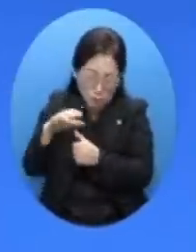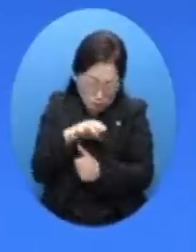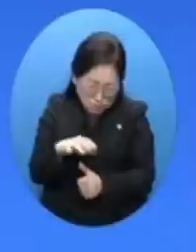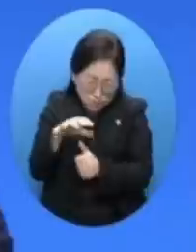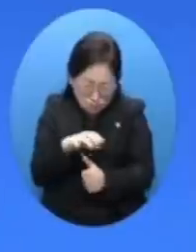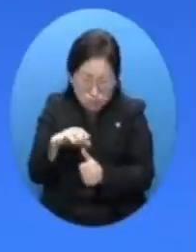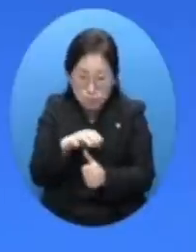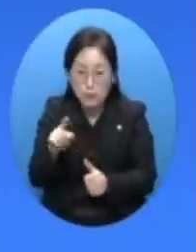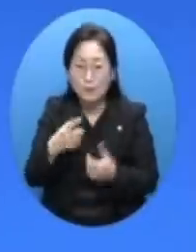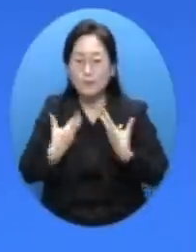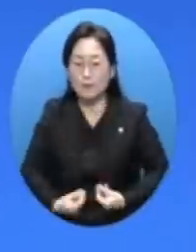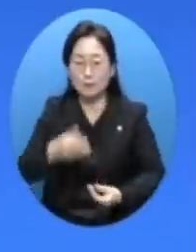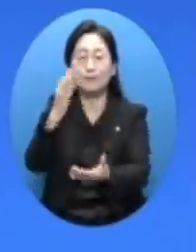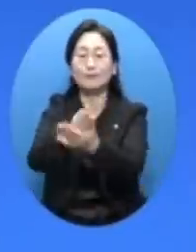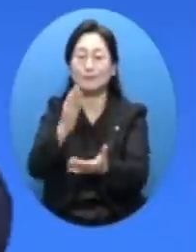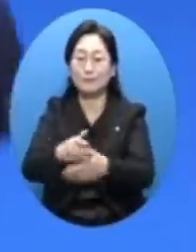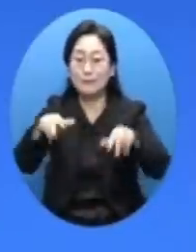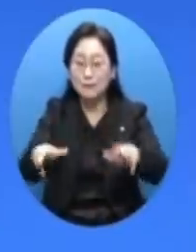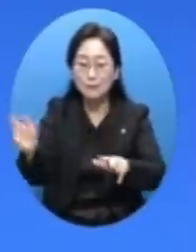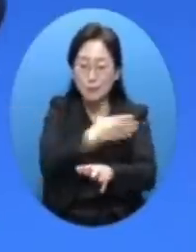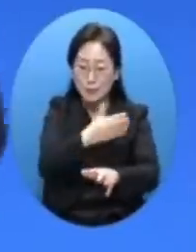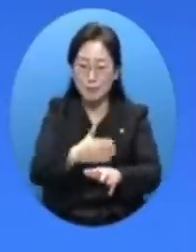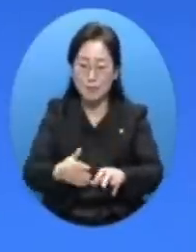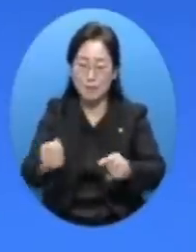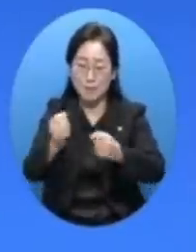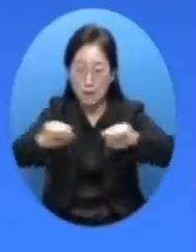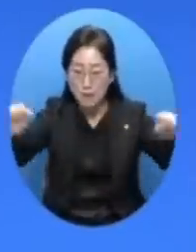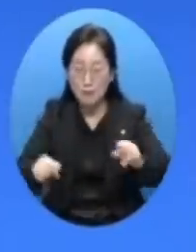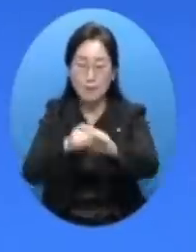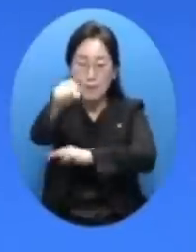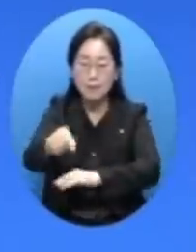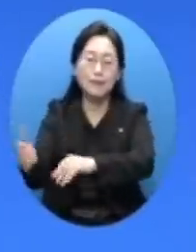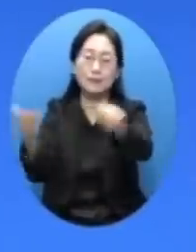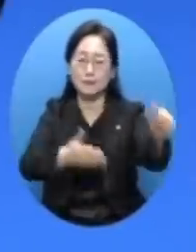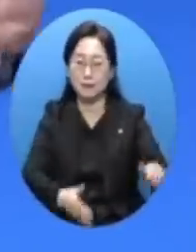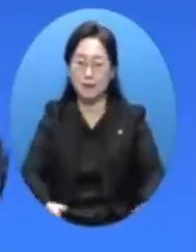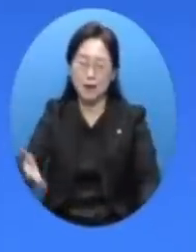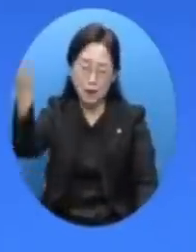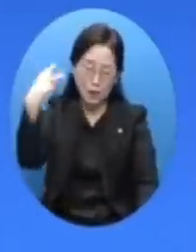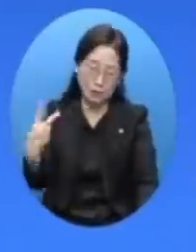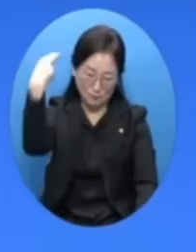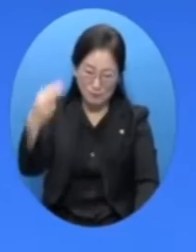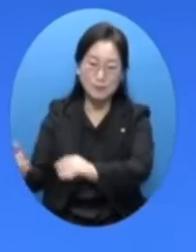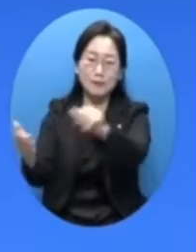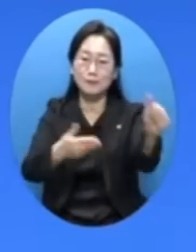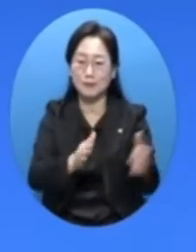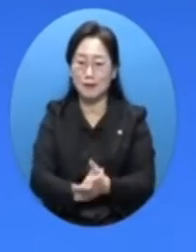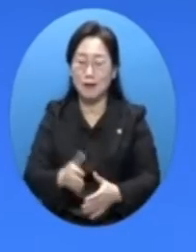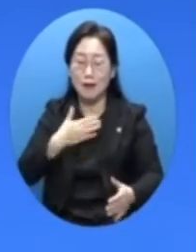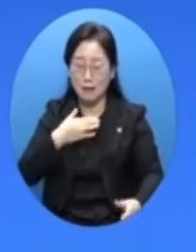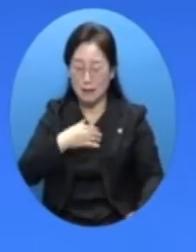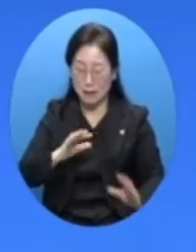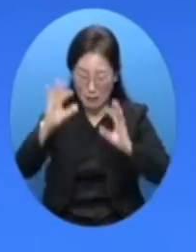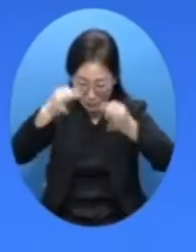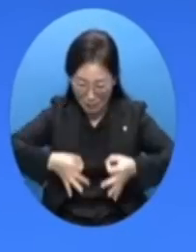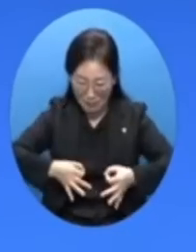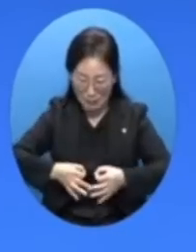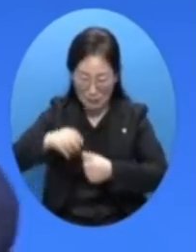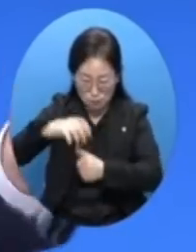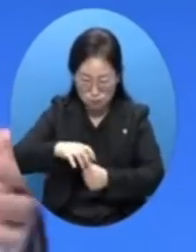갇혀가지고 절망을 살지 말고 이 시간 뛰쳐나오십시오. 여러분의 과거에서 뛰쳐나오시기 바랍니다. 날아가는 공간에서 뛰쳐나오시기